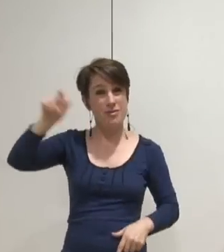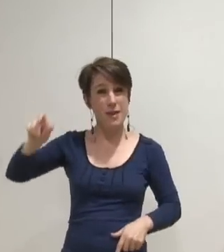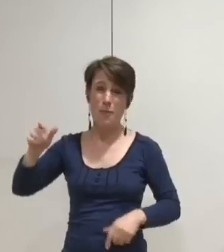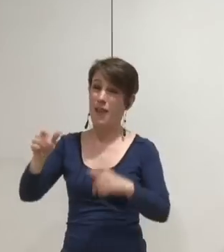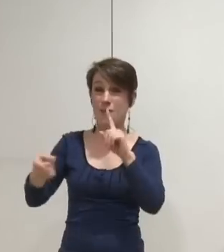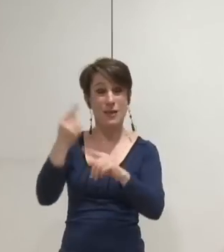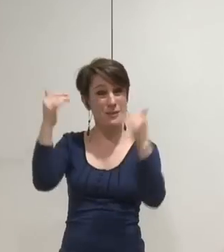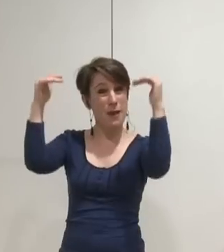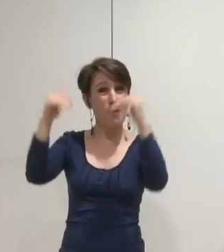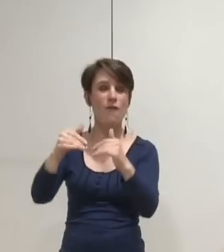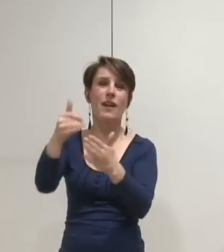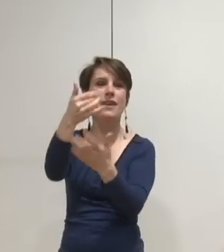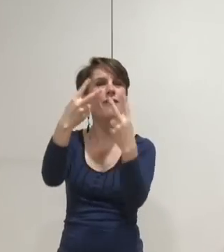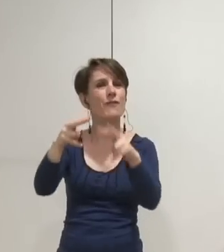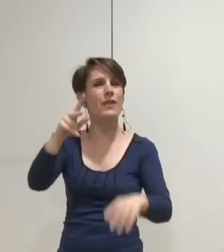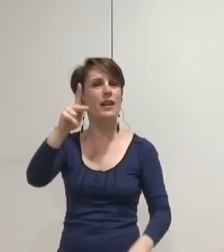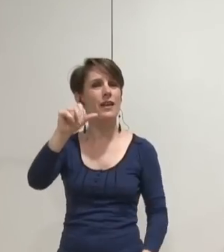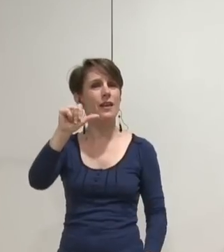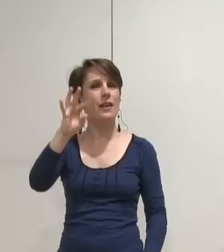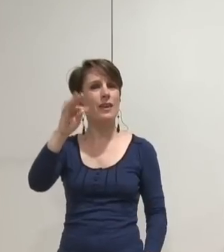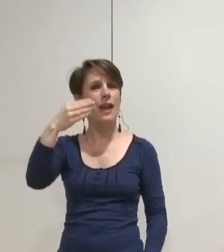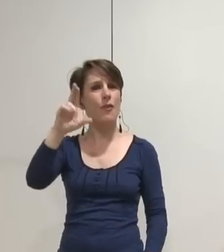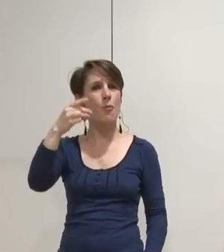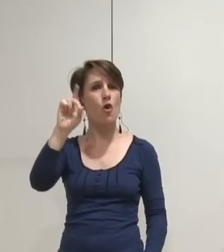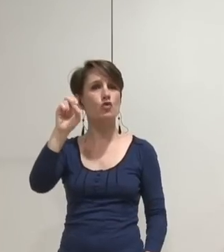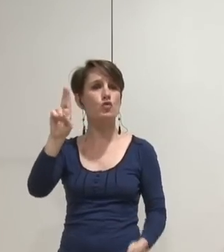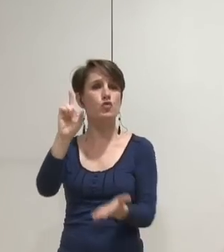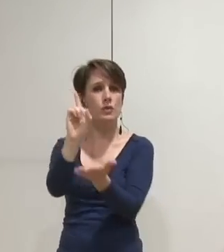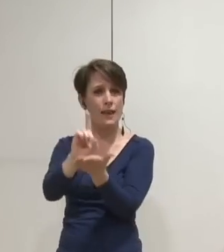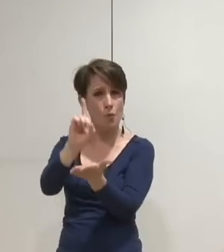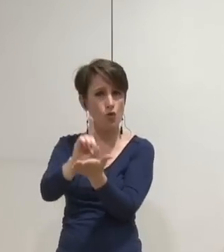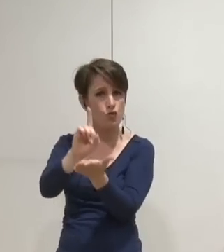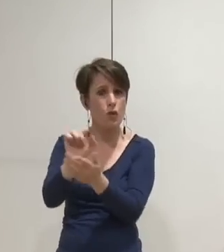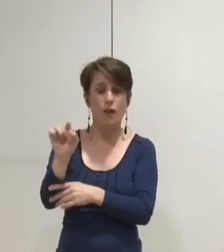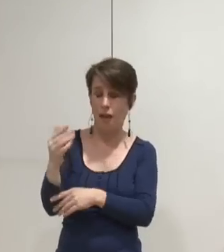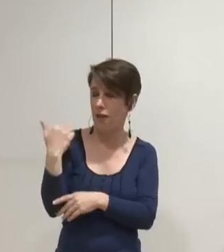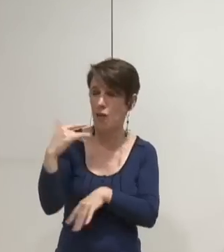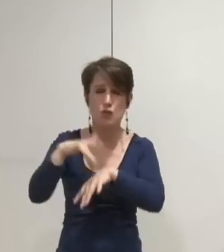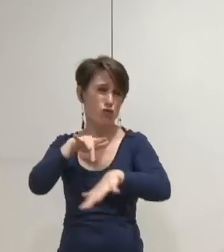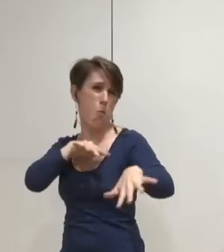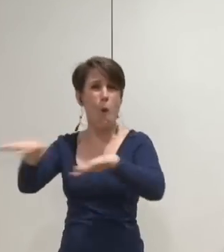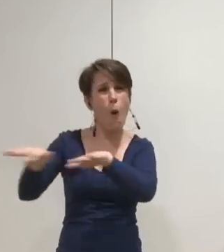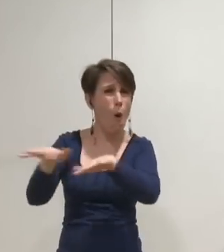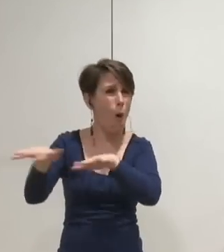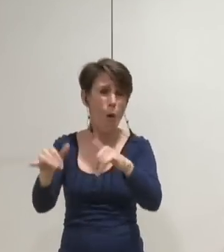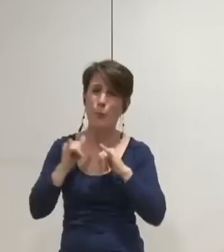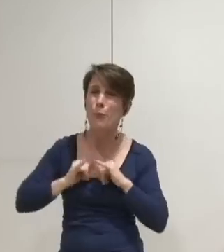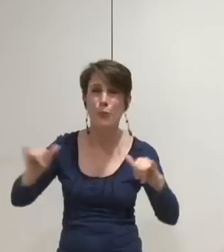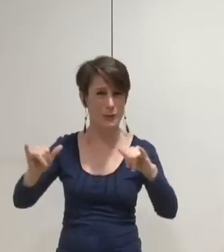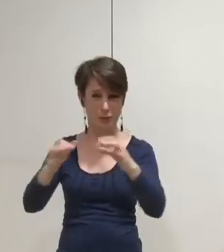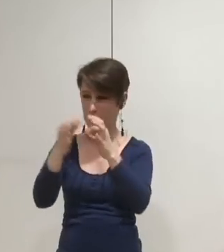avec un séisme de magnitude de 7,9 ces différentes répliques ont laissé des villes et des villages dans le plus grand